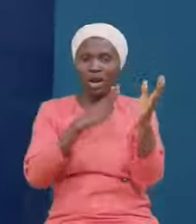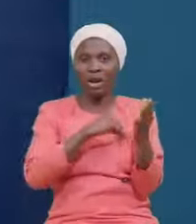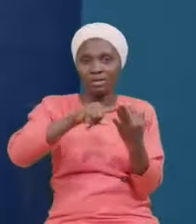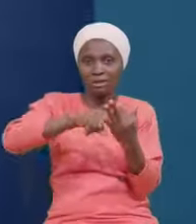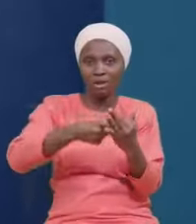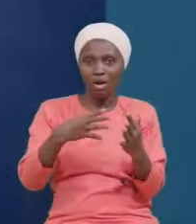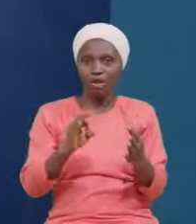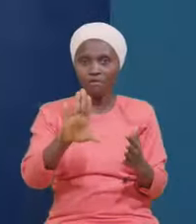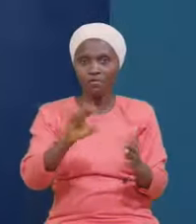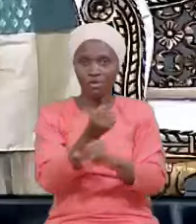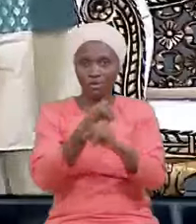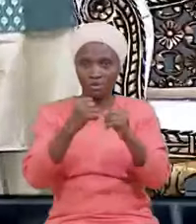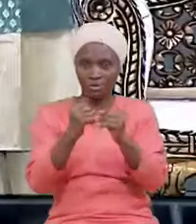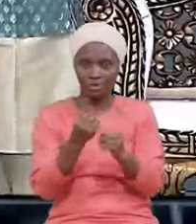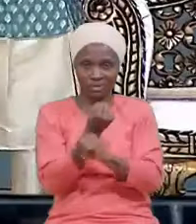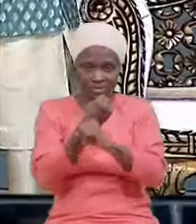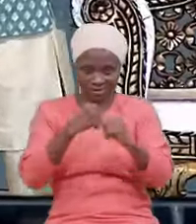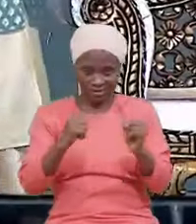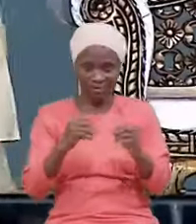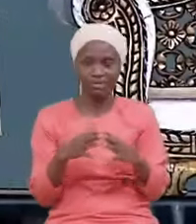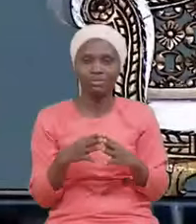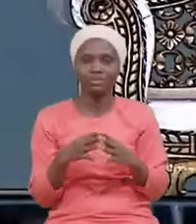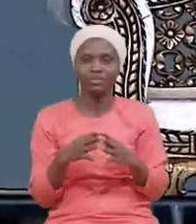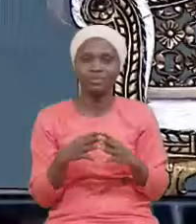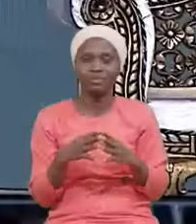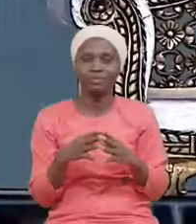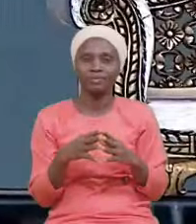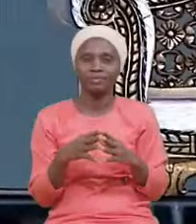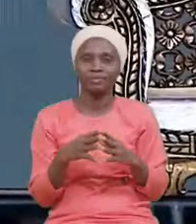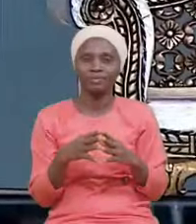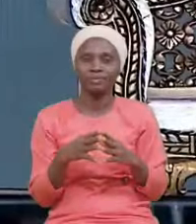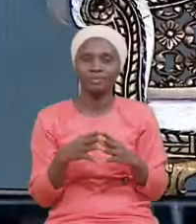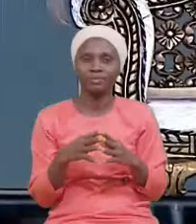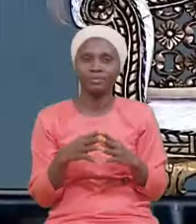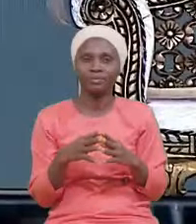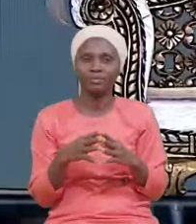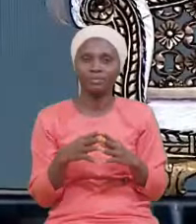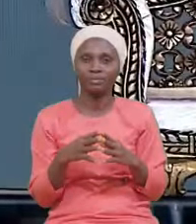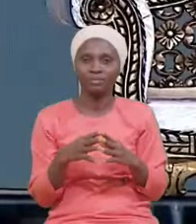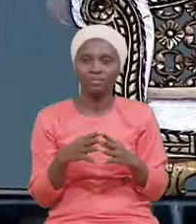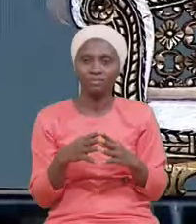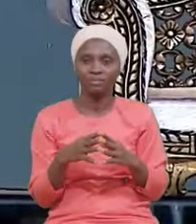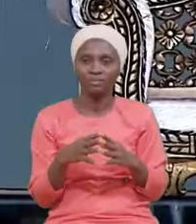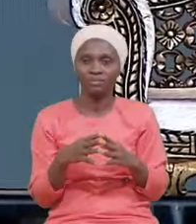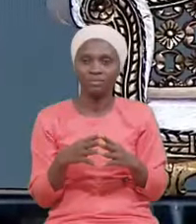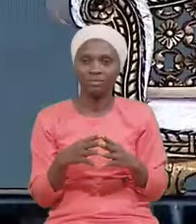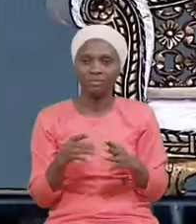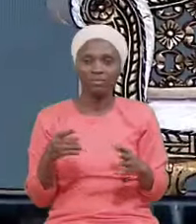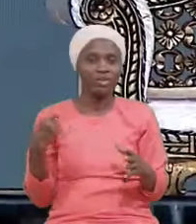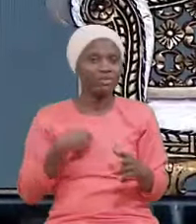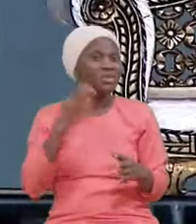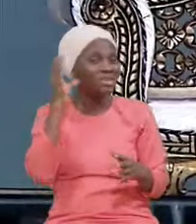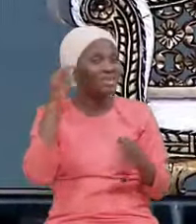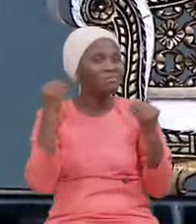your salvation. అది మీ రక్షణ కొరకైన మూల వనరుగా ఆరంభించబడిన గొర్రెపిల్ల. We hear many